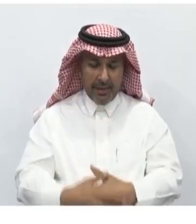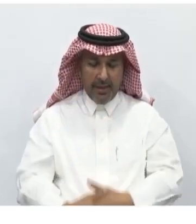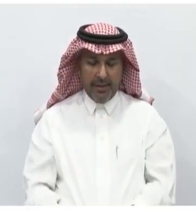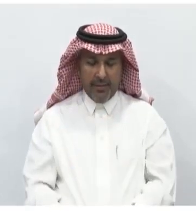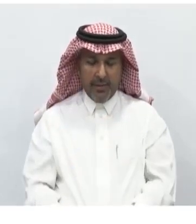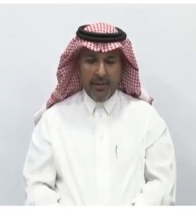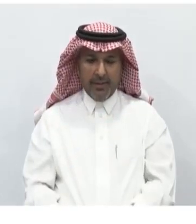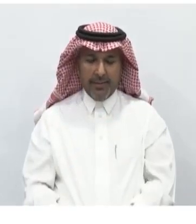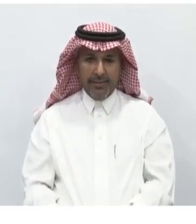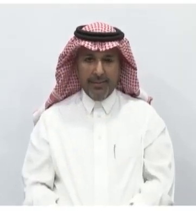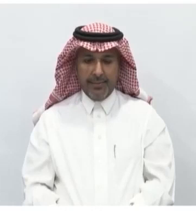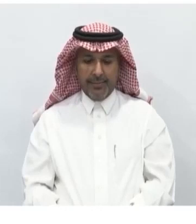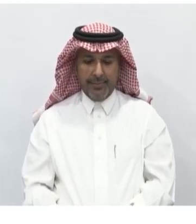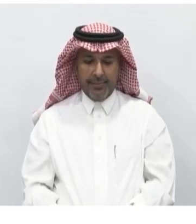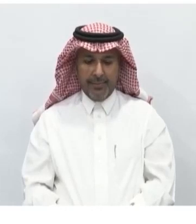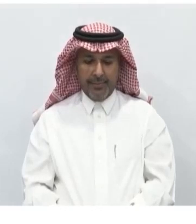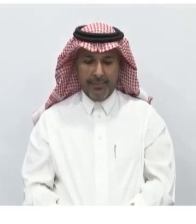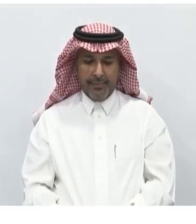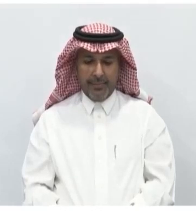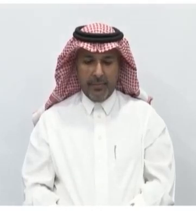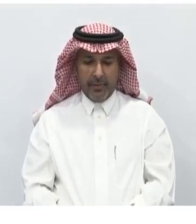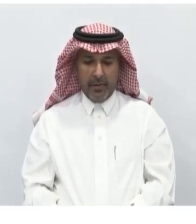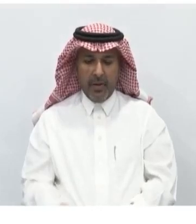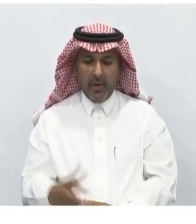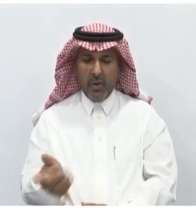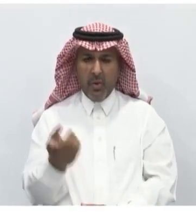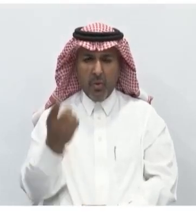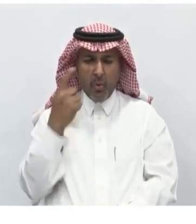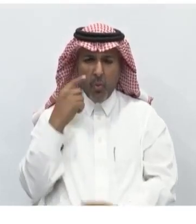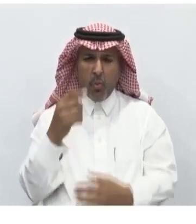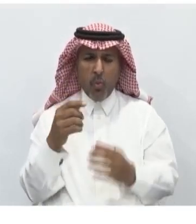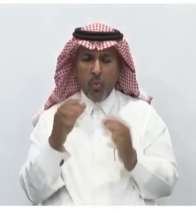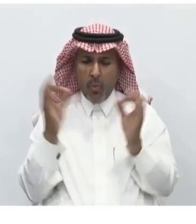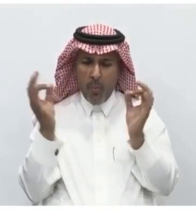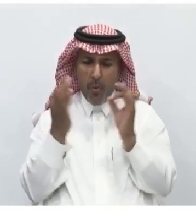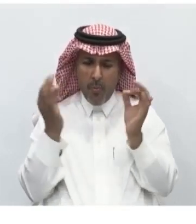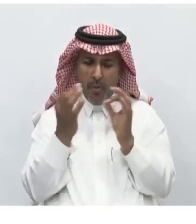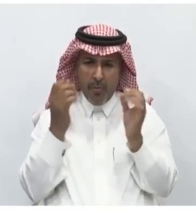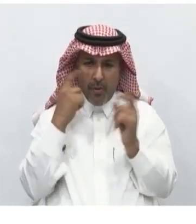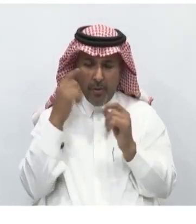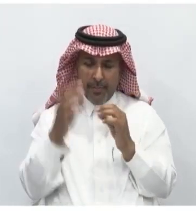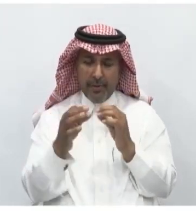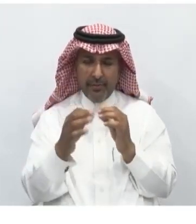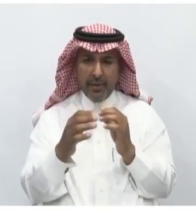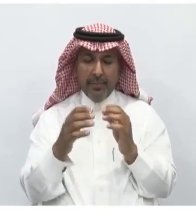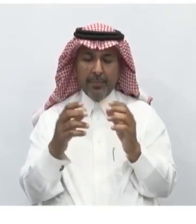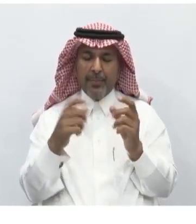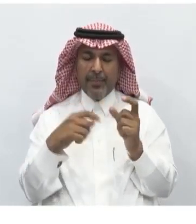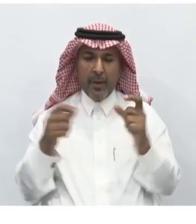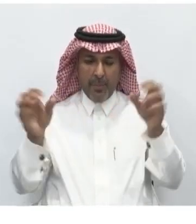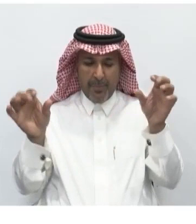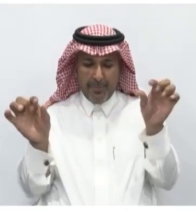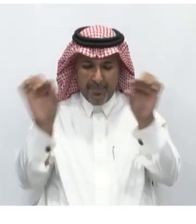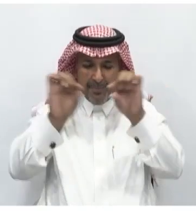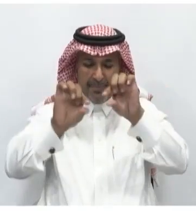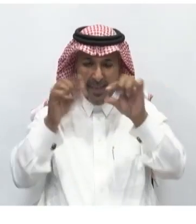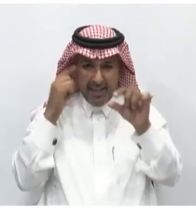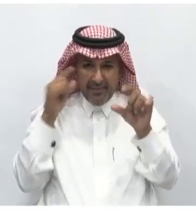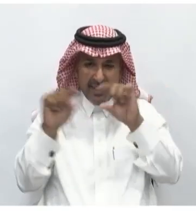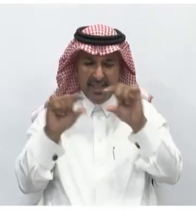الهواء. إذاً للأملاح المائية استعمالات مهمة في مختبر الكيمياء. أولاً: كلوريد